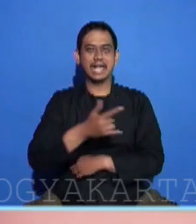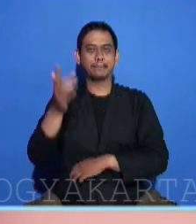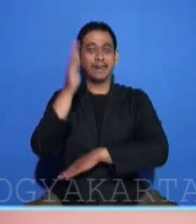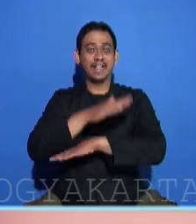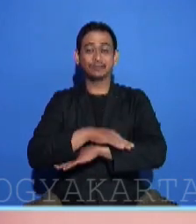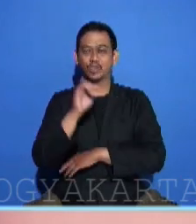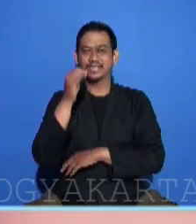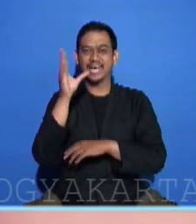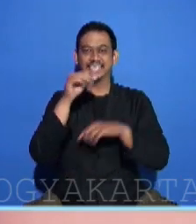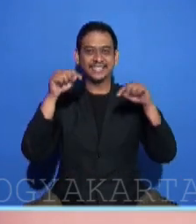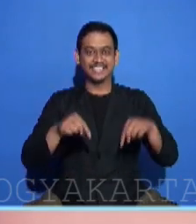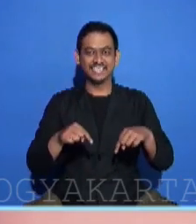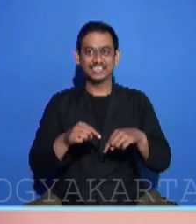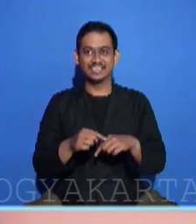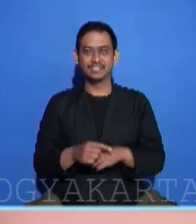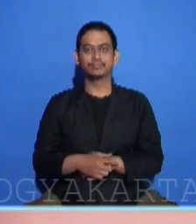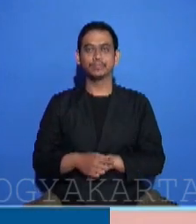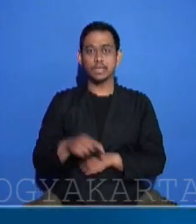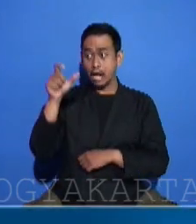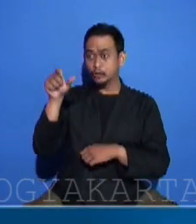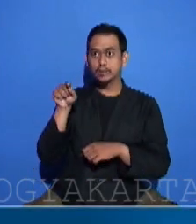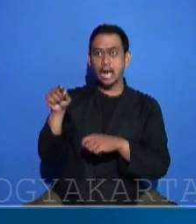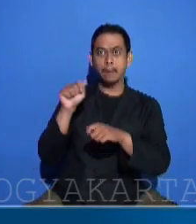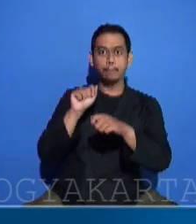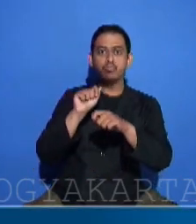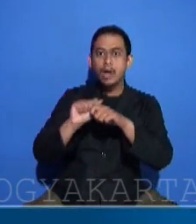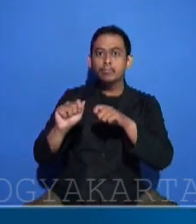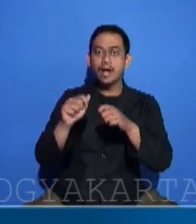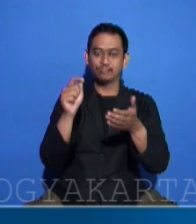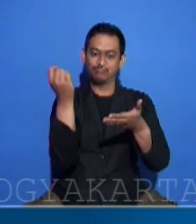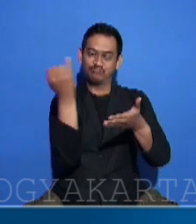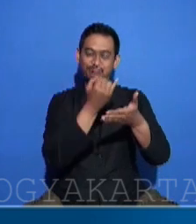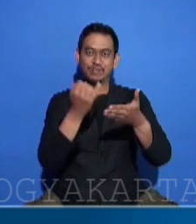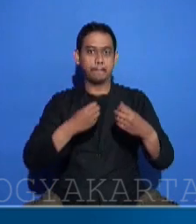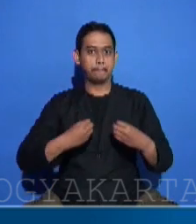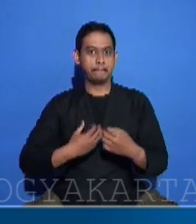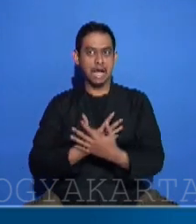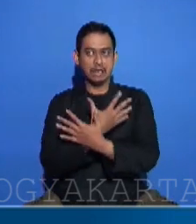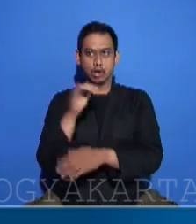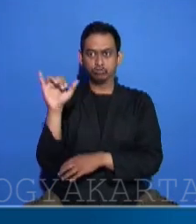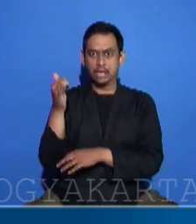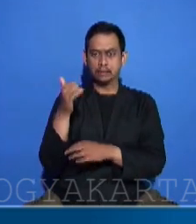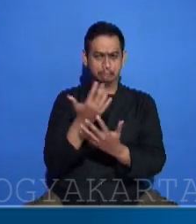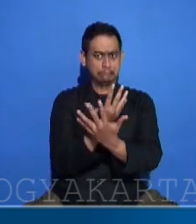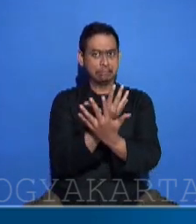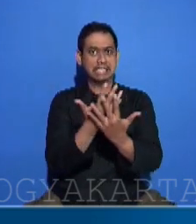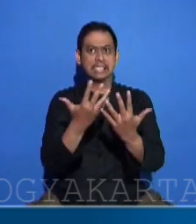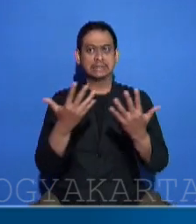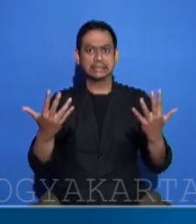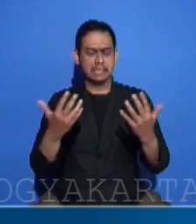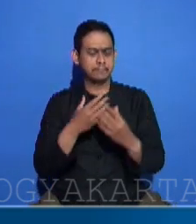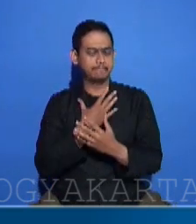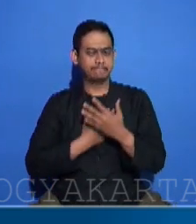Saudara pengrajin batik asal Kabupaten Bantul mengekspresikan keresahan yang ditemui di tengah masyarakat melalui batik yang